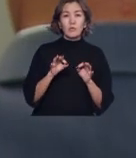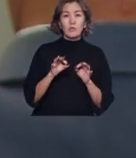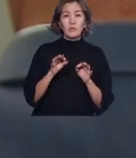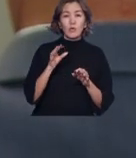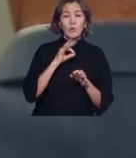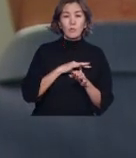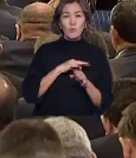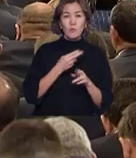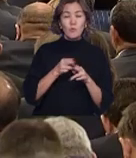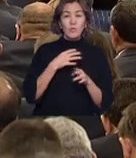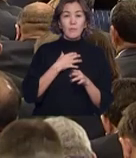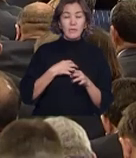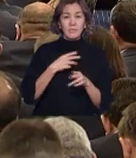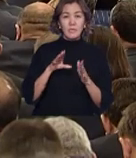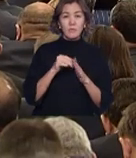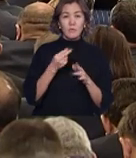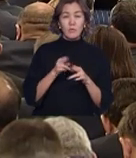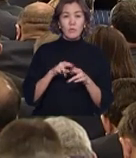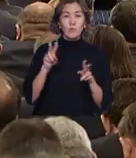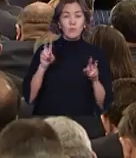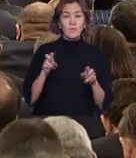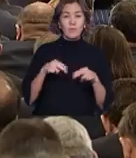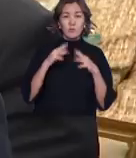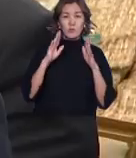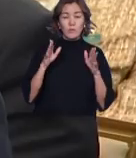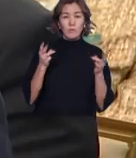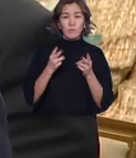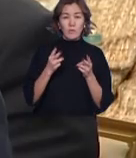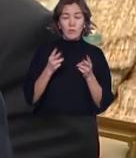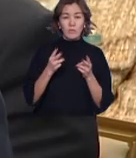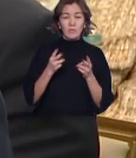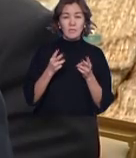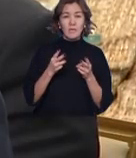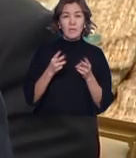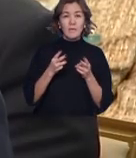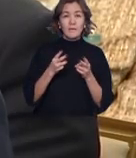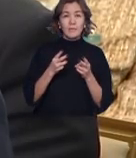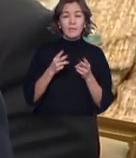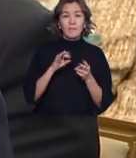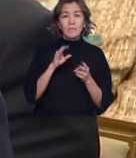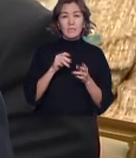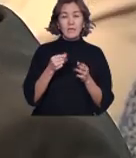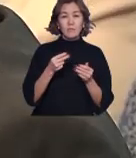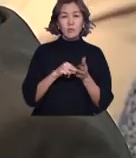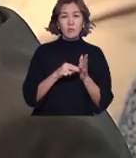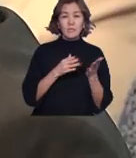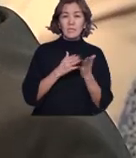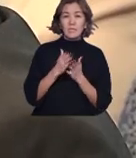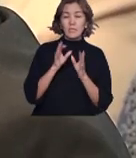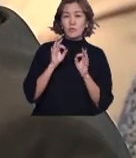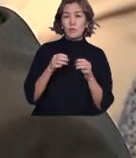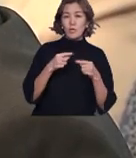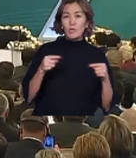тиімді бөлінуі өте маңызды. Депутаттар бұл мәселеге зор жауапкершілікпен қарауға тиіс. Мәслихаттар бюджет саясатын,